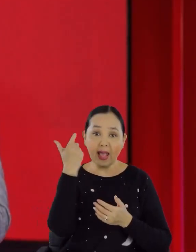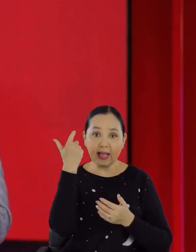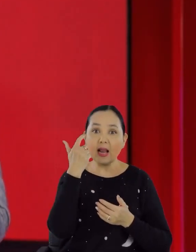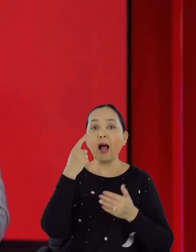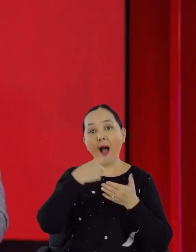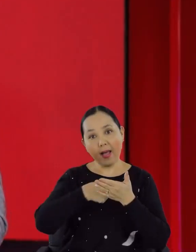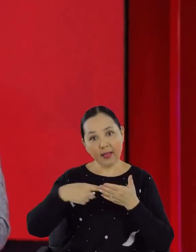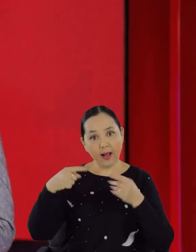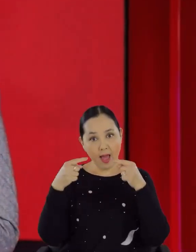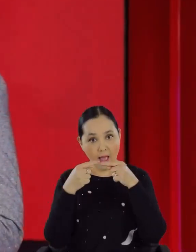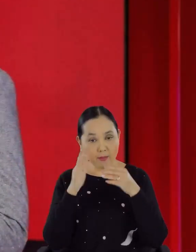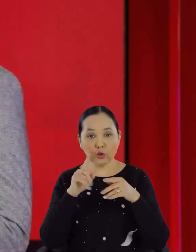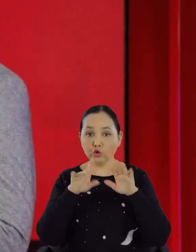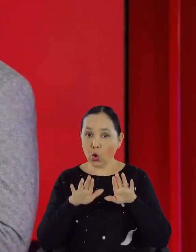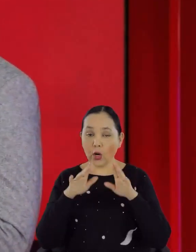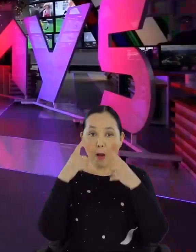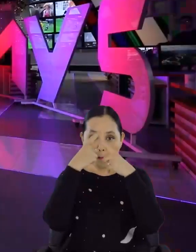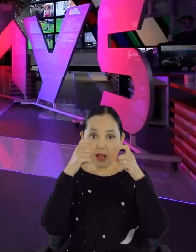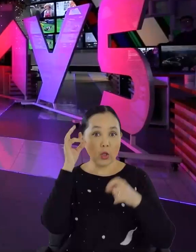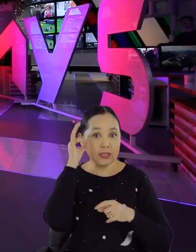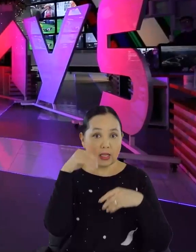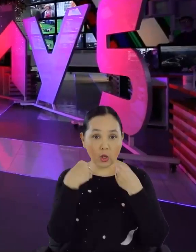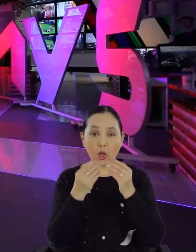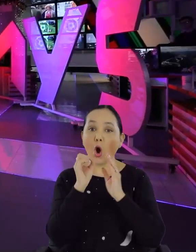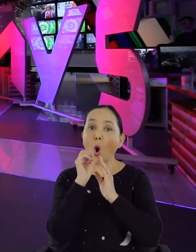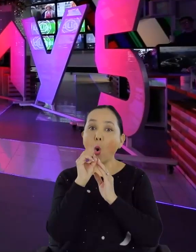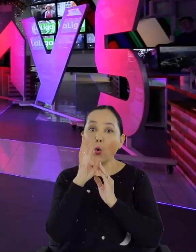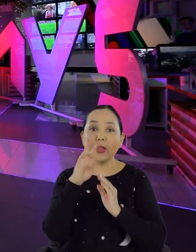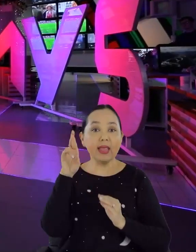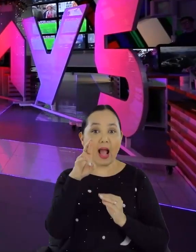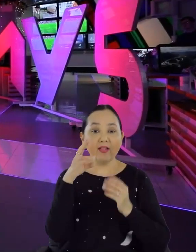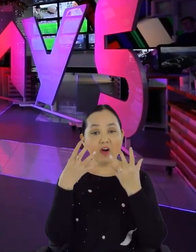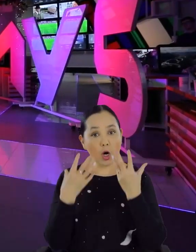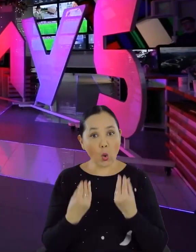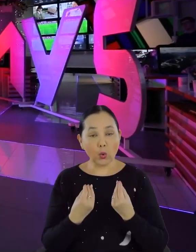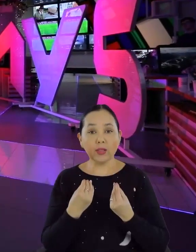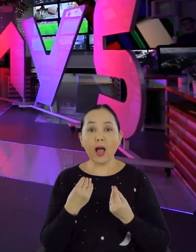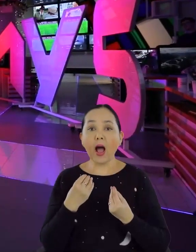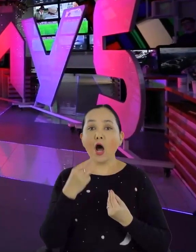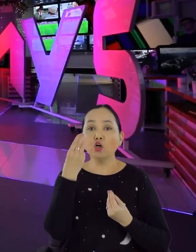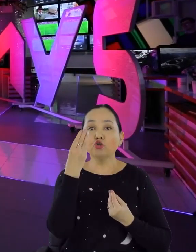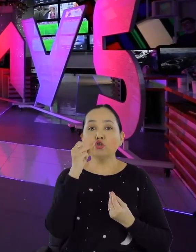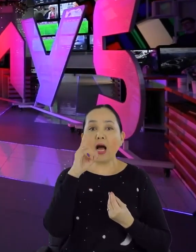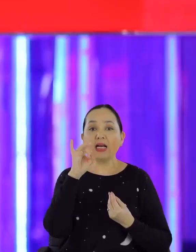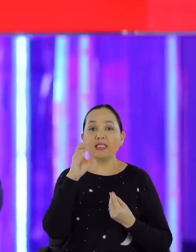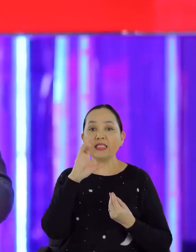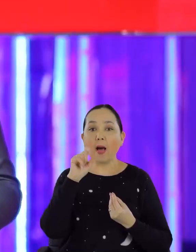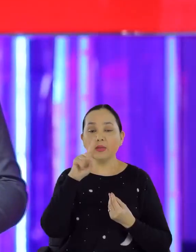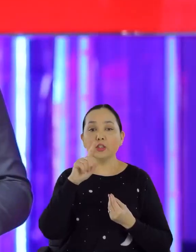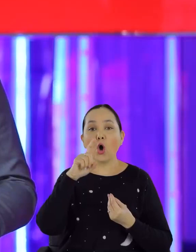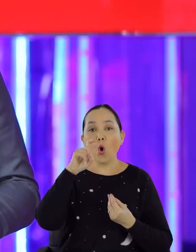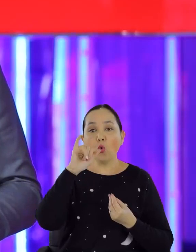egalarini aniqlaymiz. Shu o'rinda yana bir ma'lumotni eslatib o'tmoqchimiz. 14 yanvar kuni Shahrisab shahrining